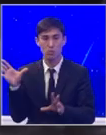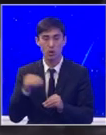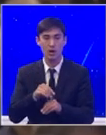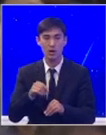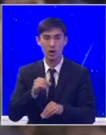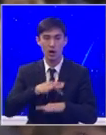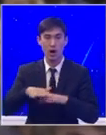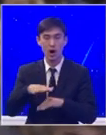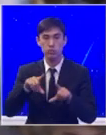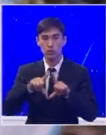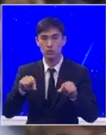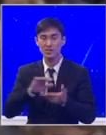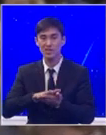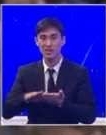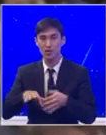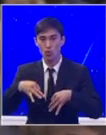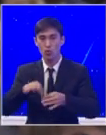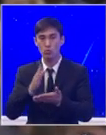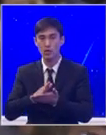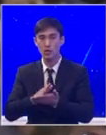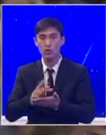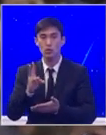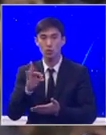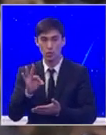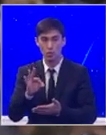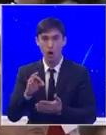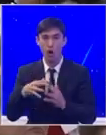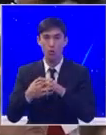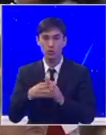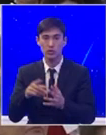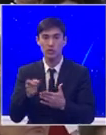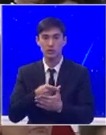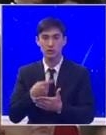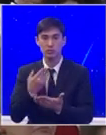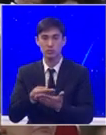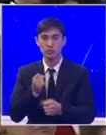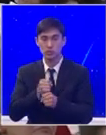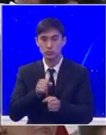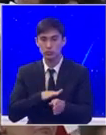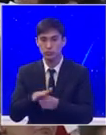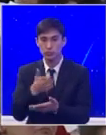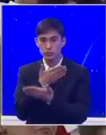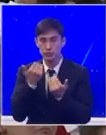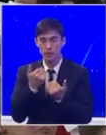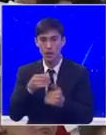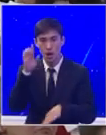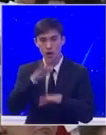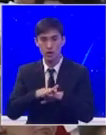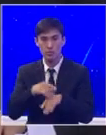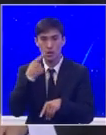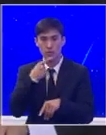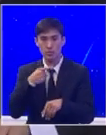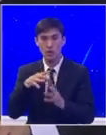aul ambulatoriyalarında sanitarlıq külük var. Bıraq atalgan auldarda atı barda zatı jok körünet. Akbarın tyngdağan akım, şalgay